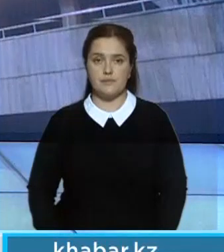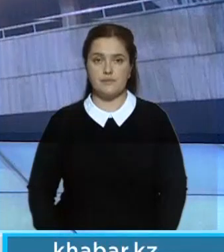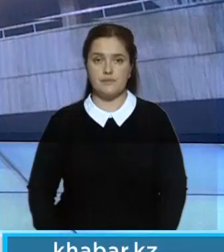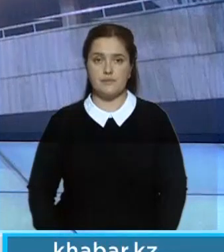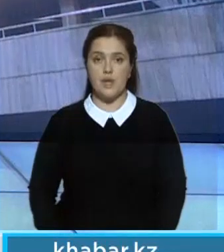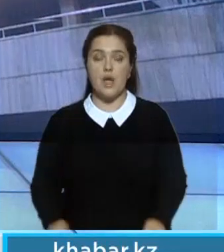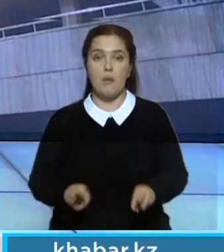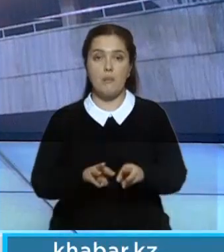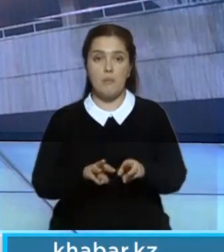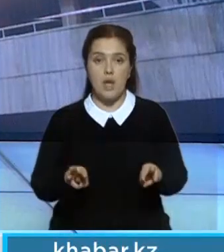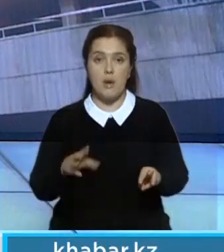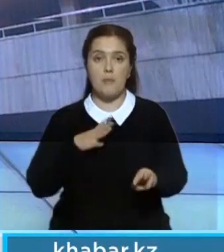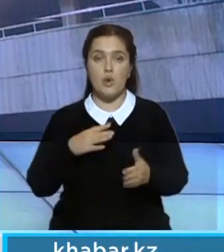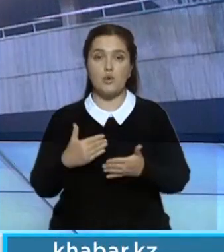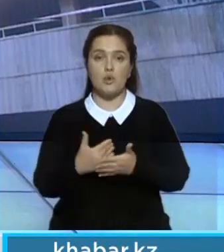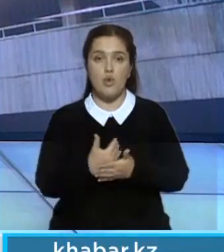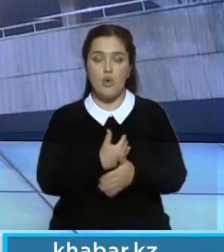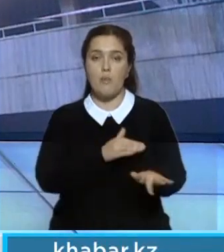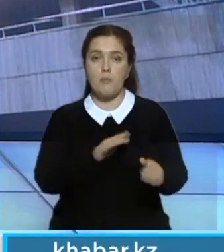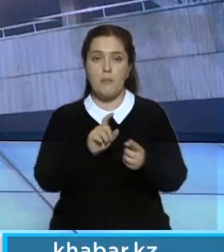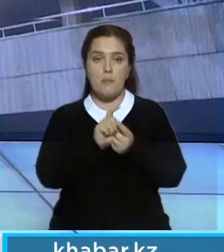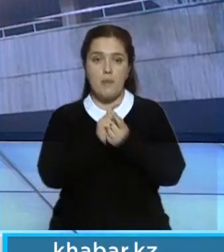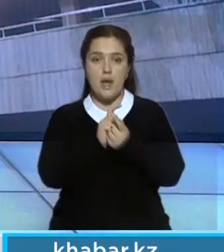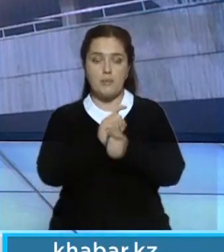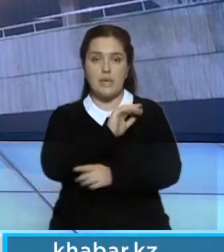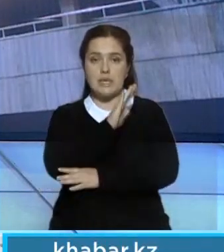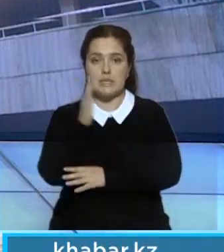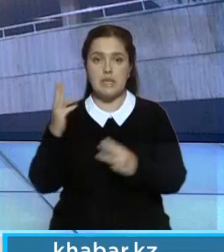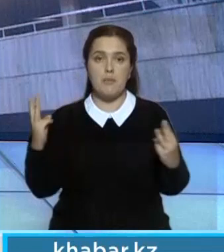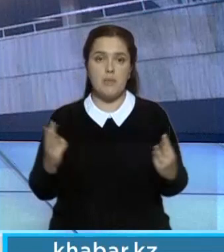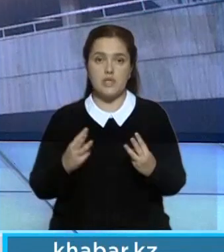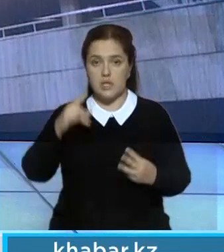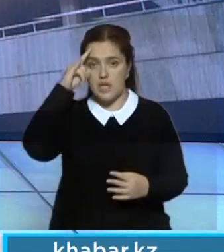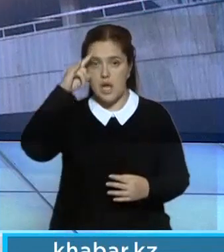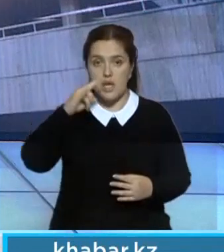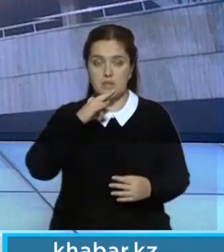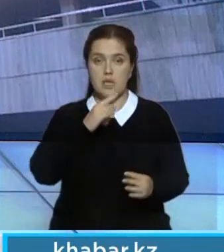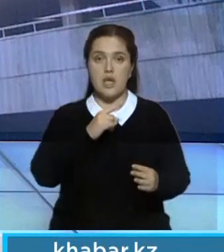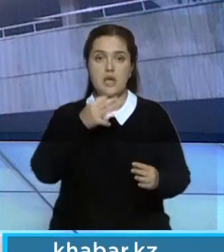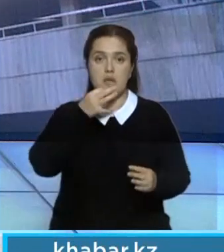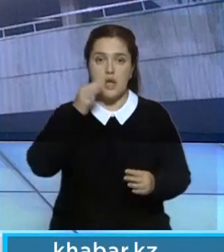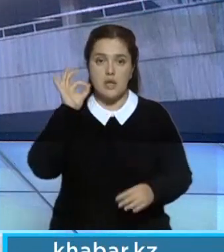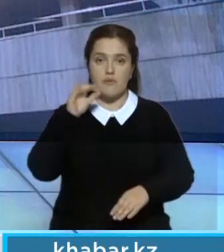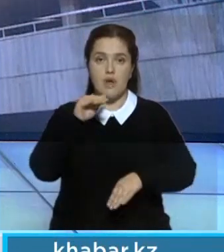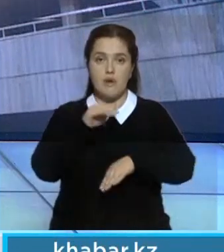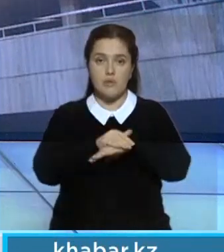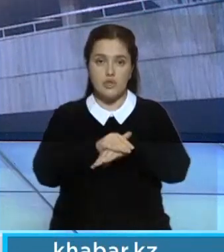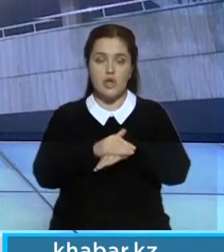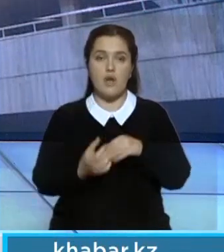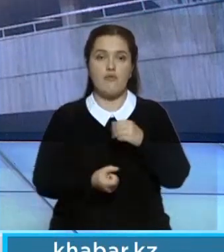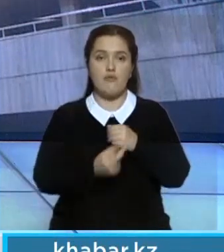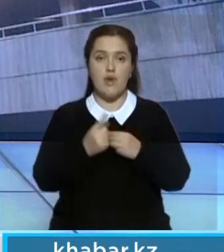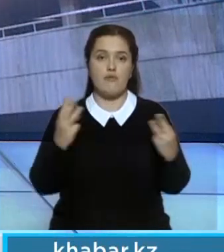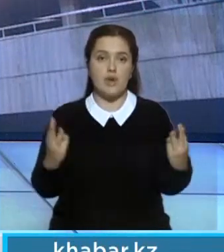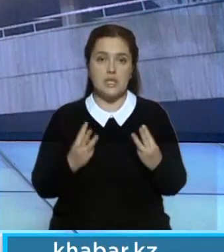И сегодня же в правительстве рассмотрели и новые меры по борьбе с лесными пожарами. В Казахстане намерены запустить систему раннего обнаружения очагов